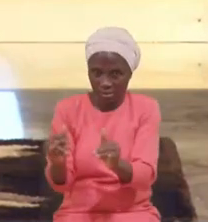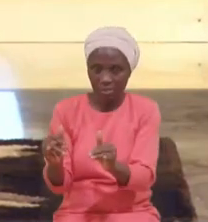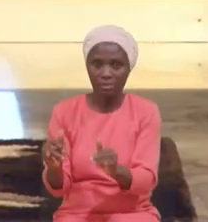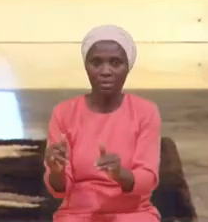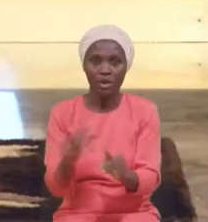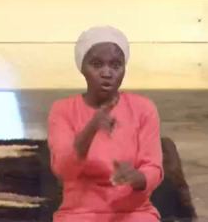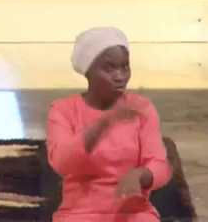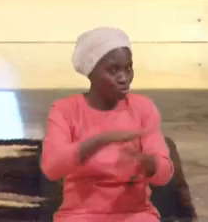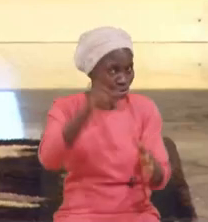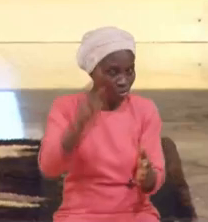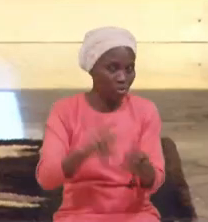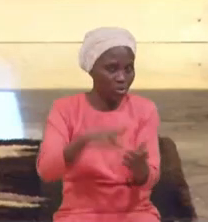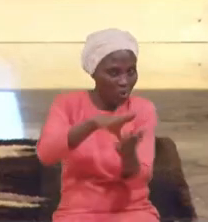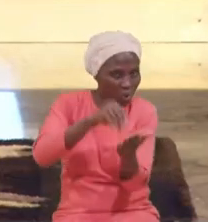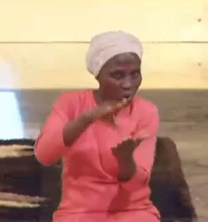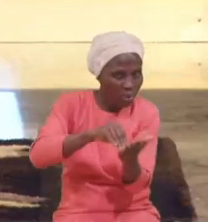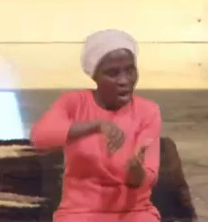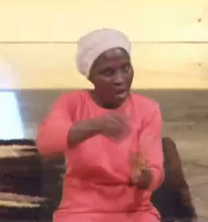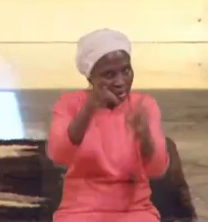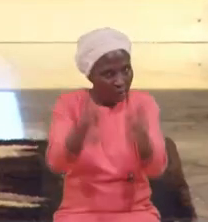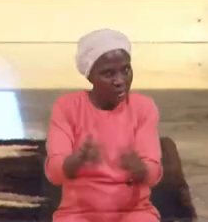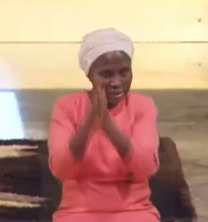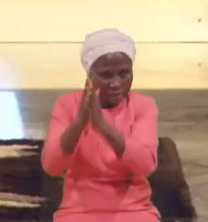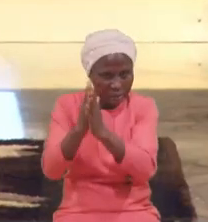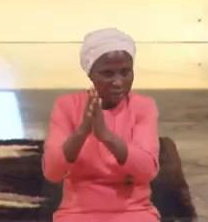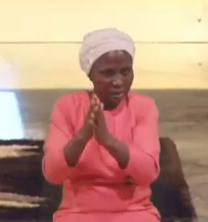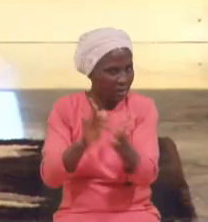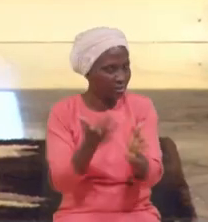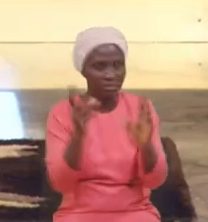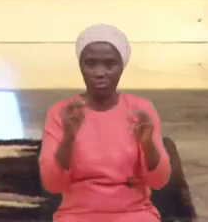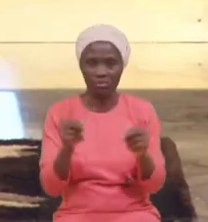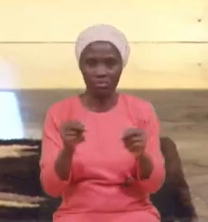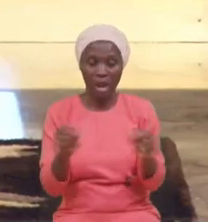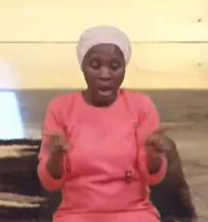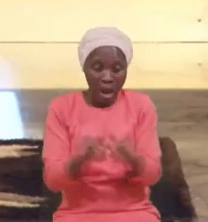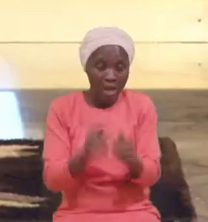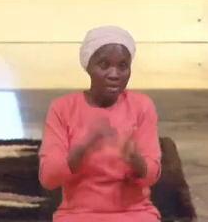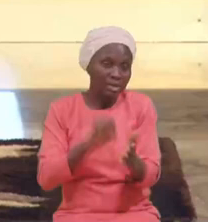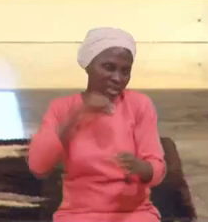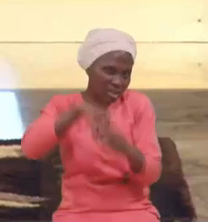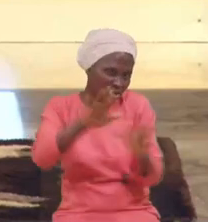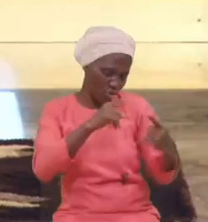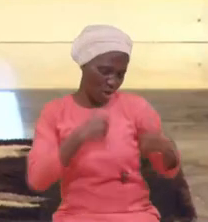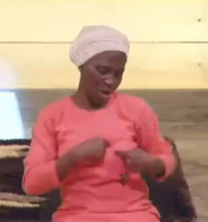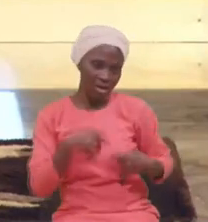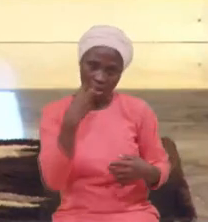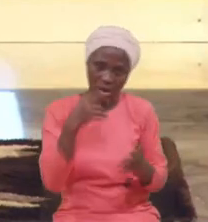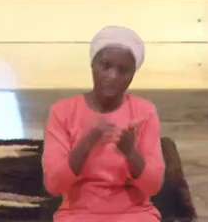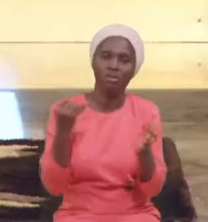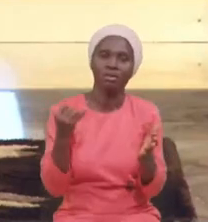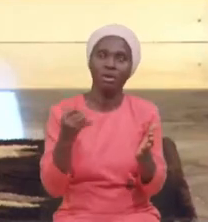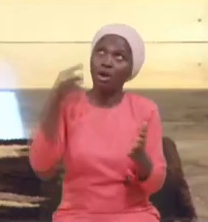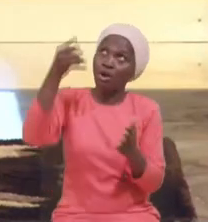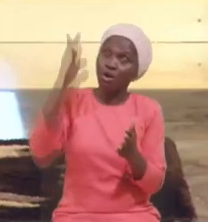prière d'autrui. Priez comme cela provient de votre cœur. Dieu comprend le langage de chacun.